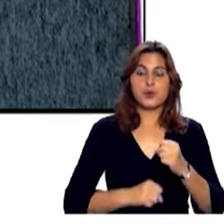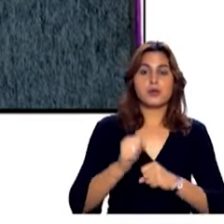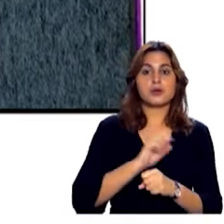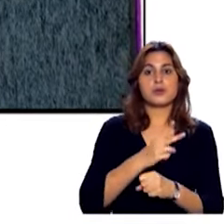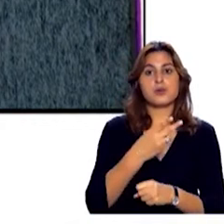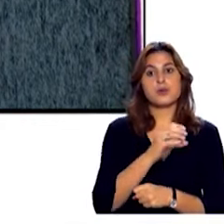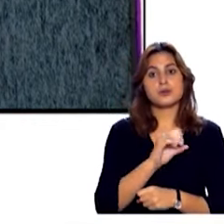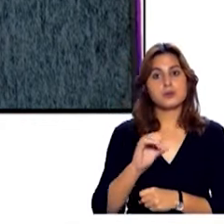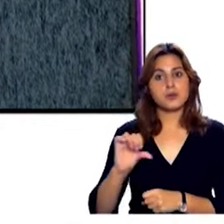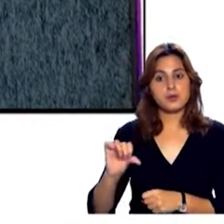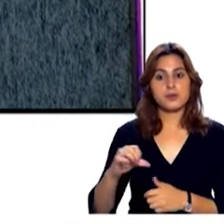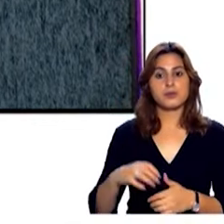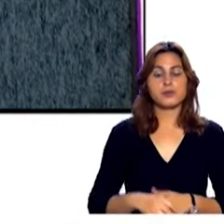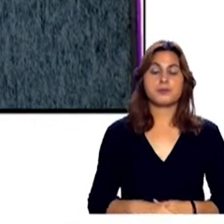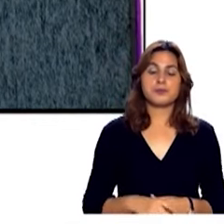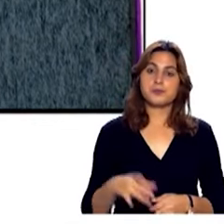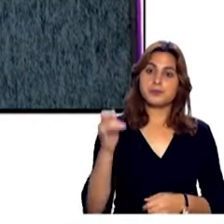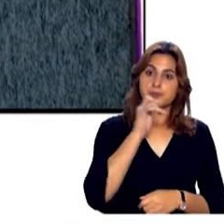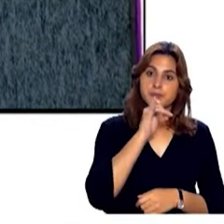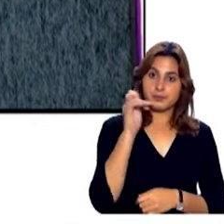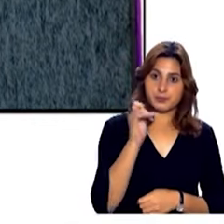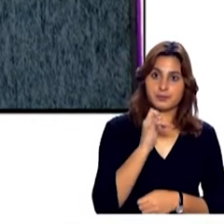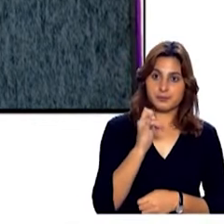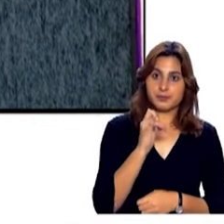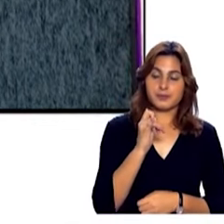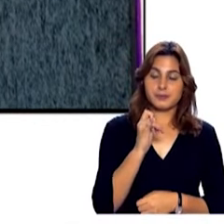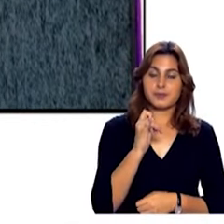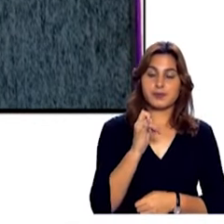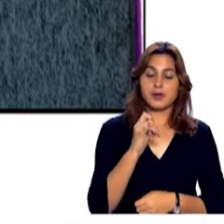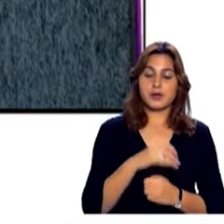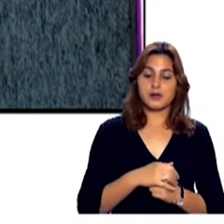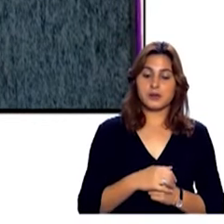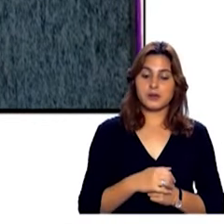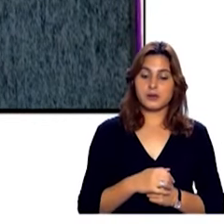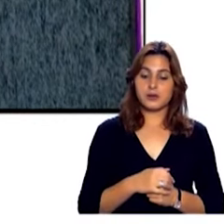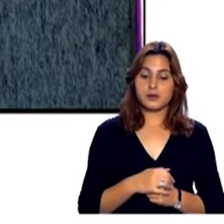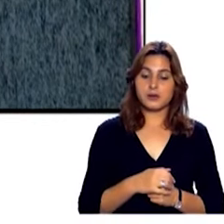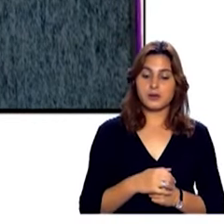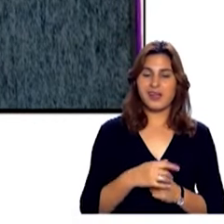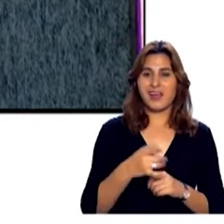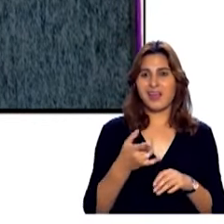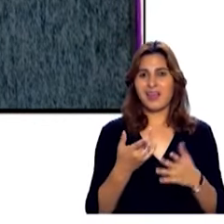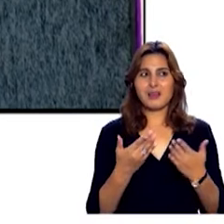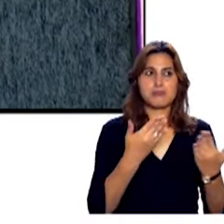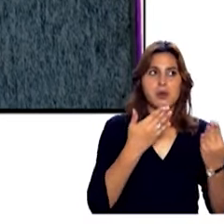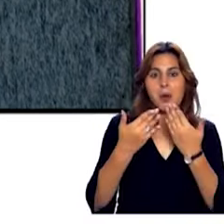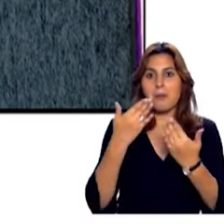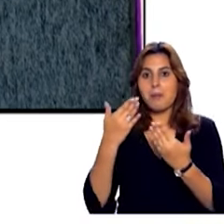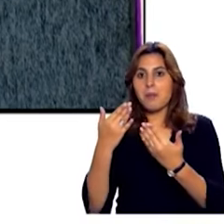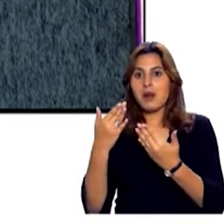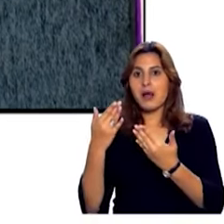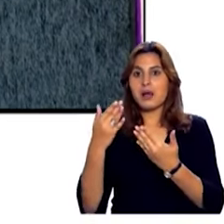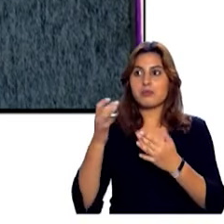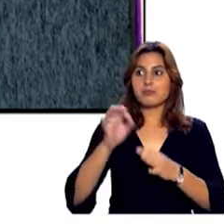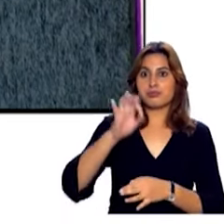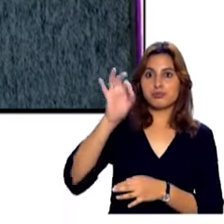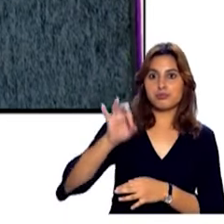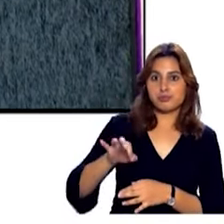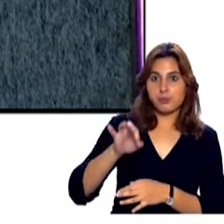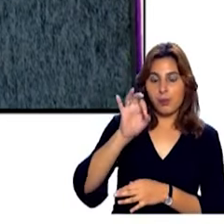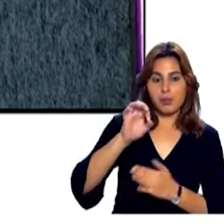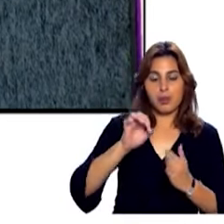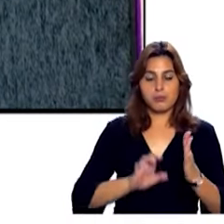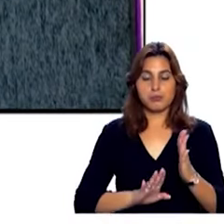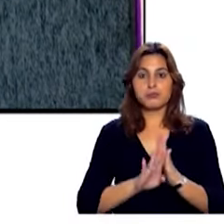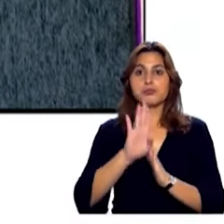l'italia non pu essere Paragon quanto a numeri di statistica giudiziaria a quei numeri